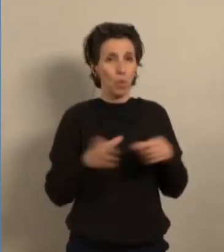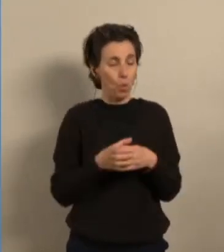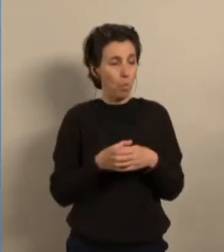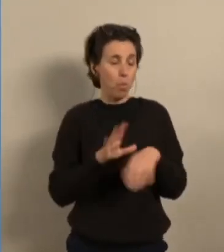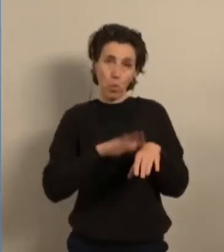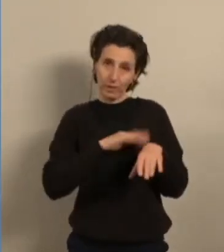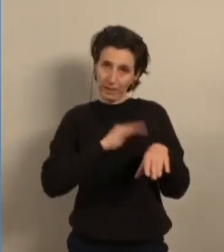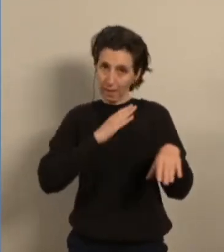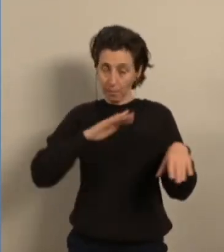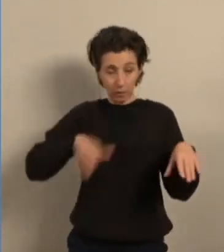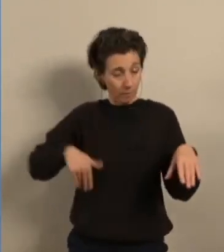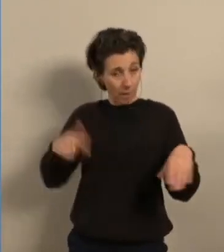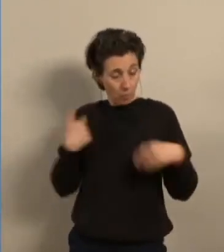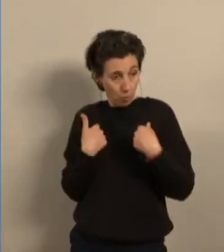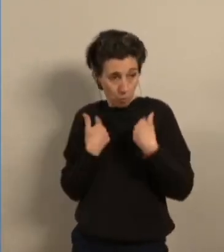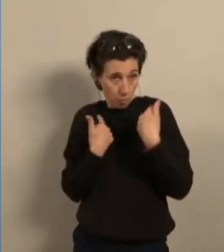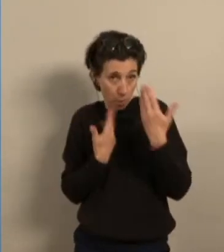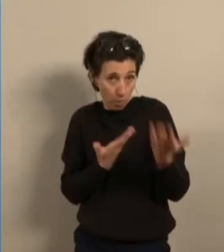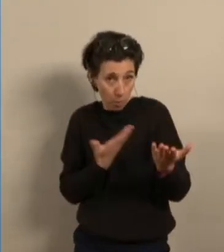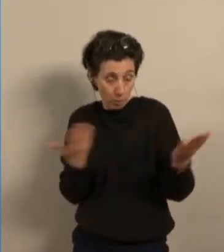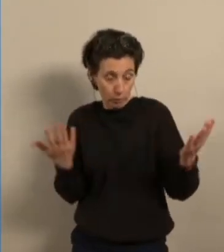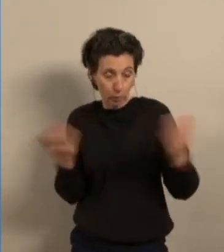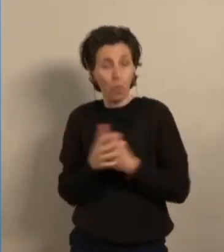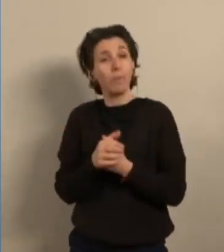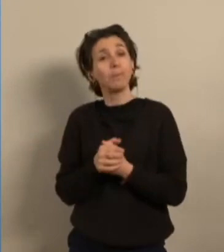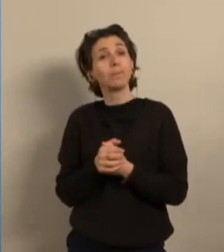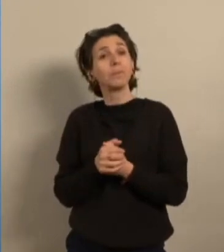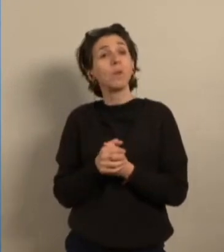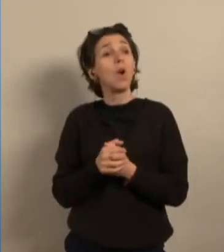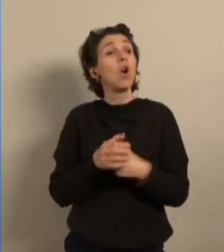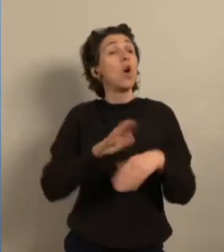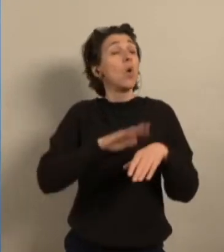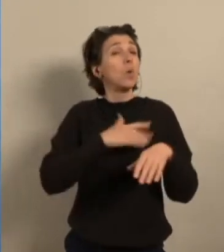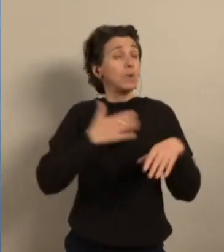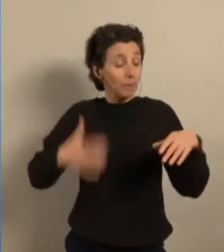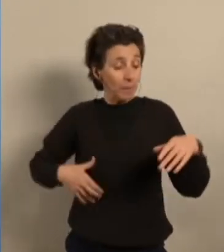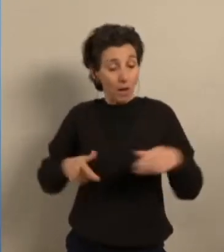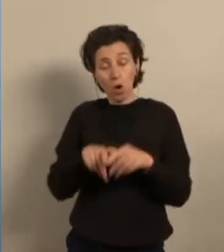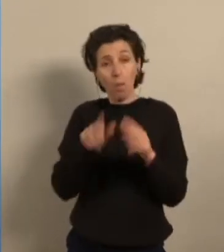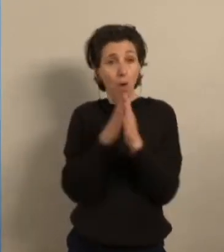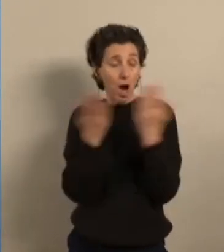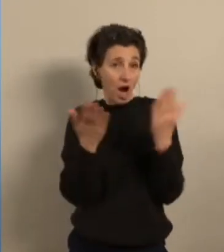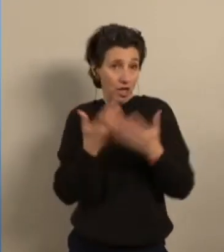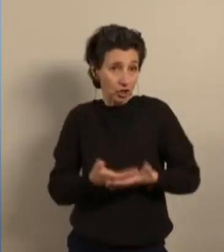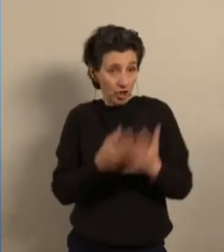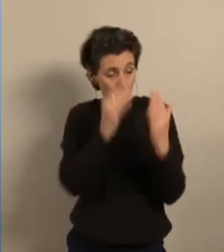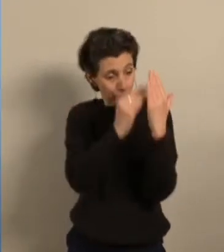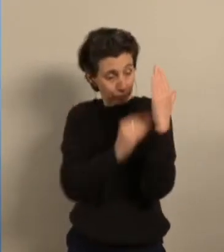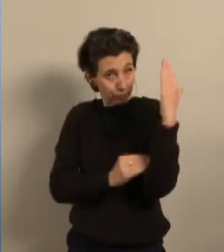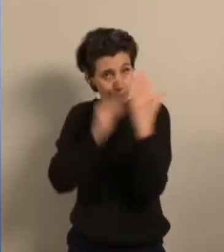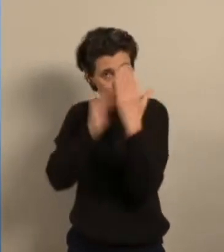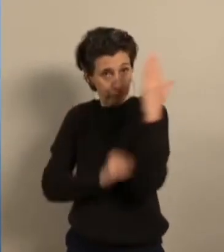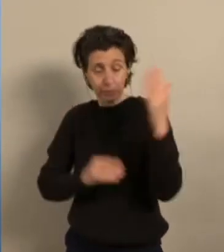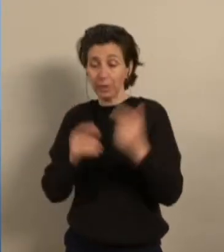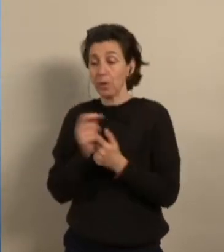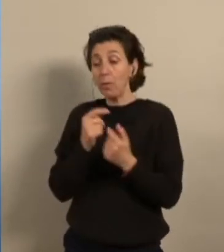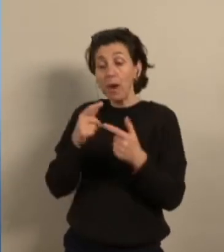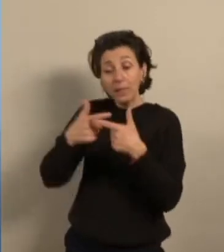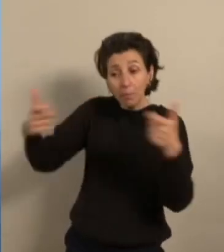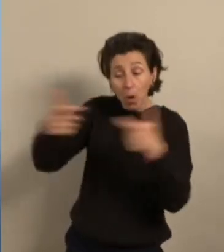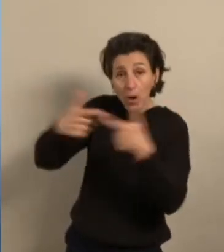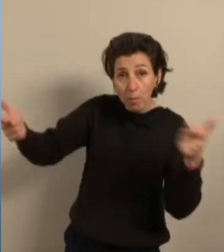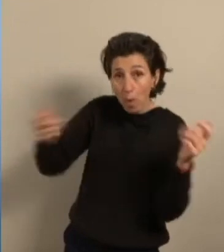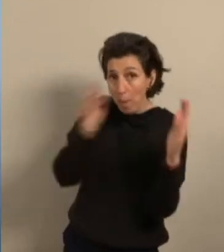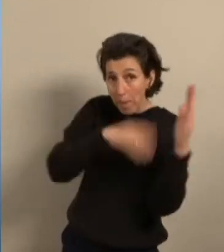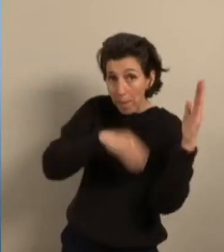proposons que le conseil municipal décide d'élaborer un cahier des charges énumérant les attentes de la ville pour cet équipement et de lancer un